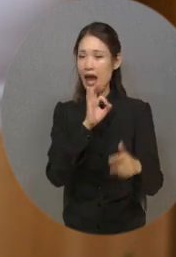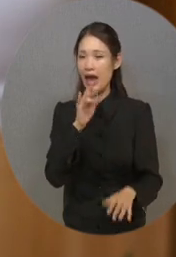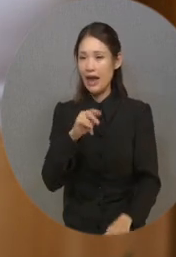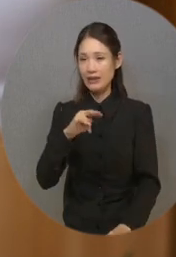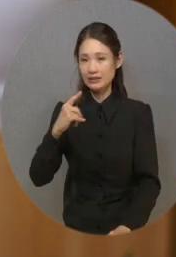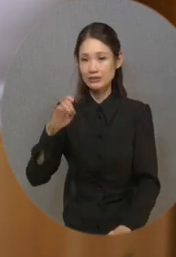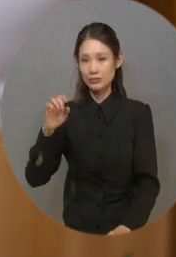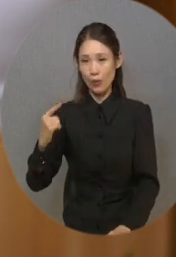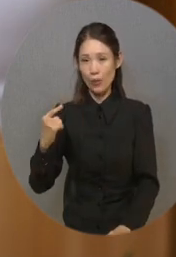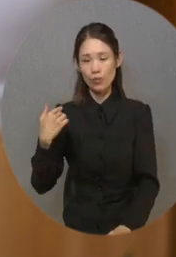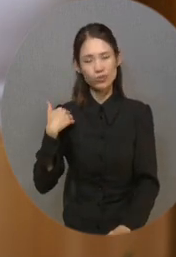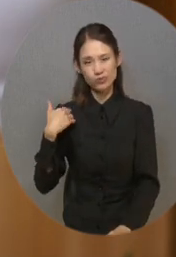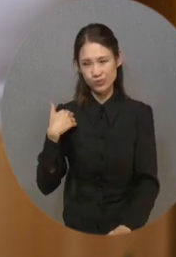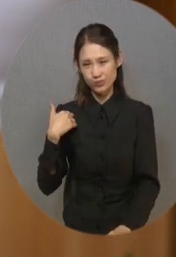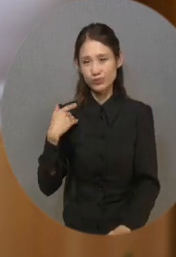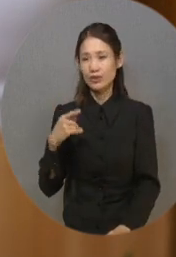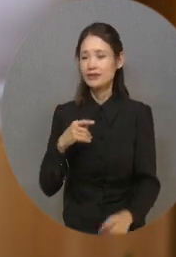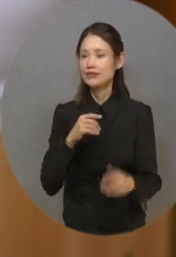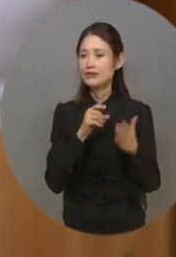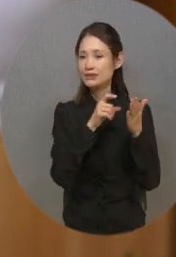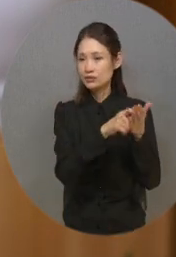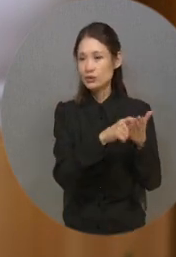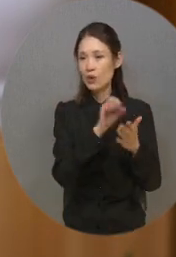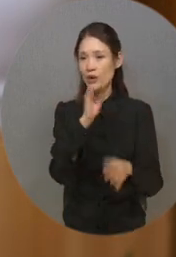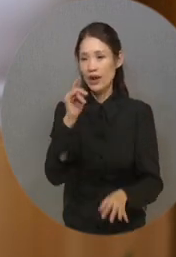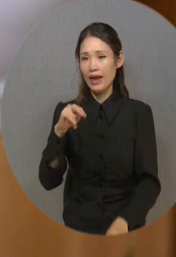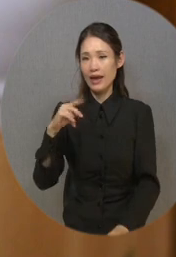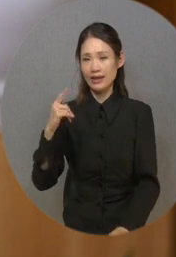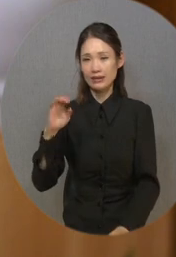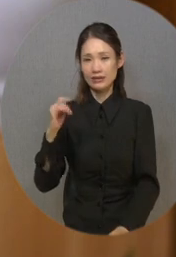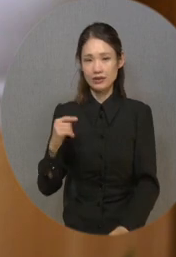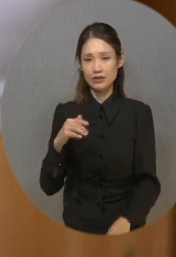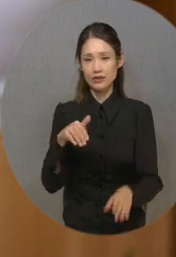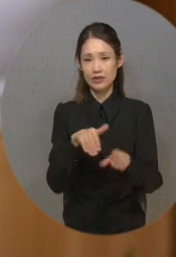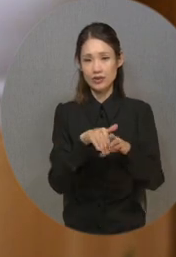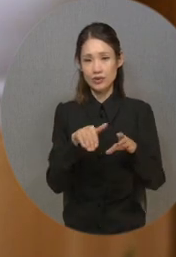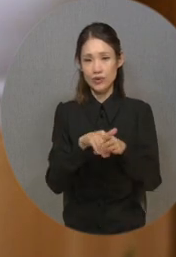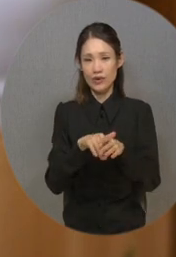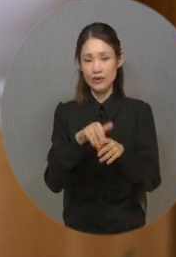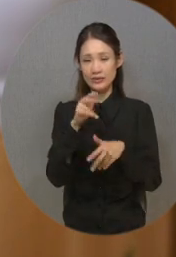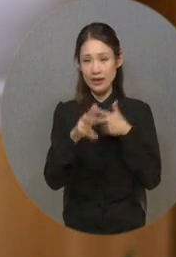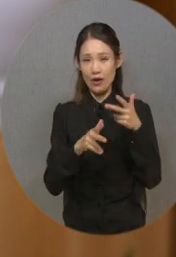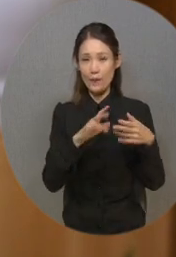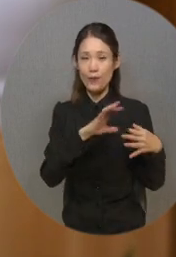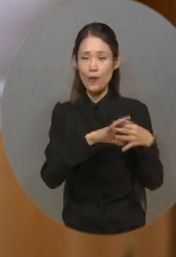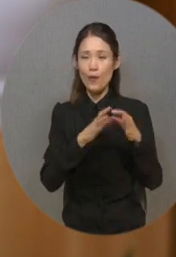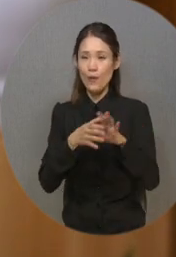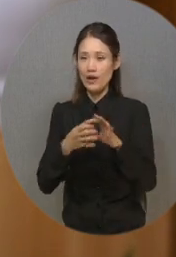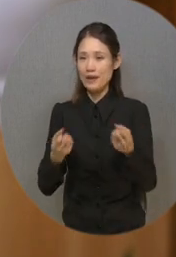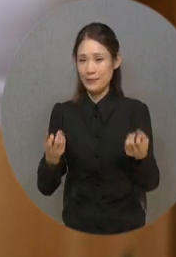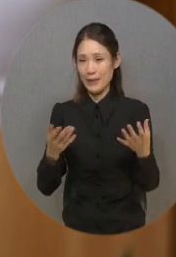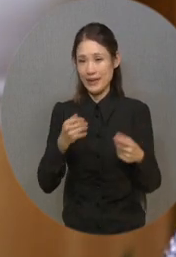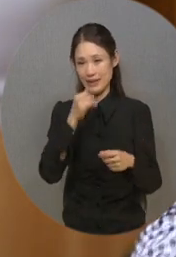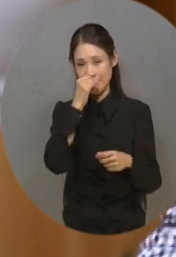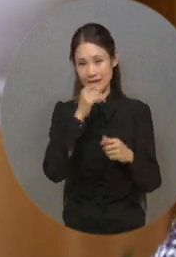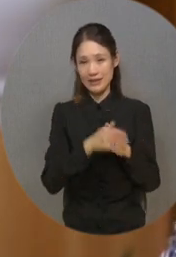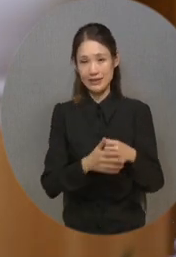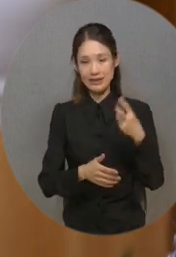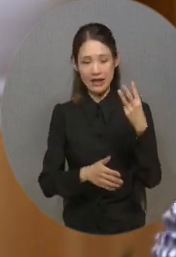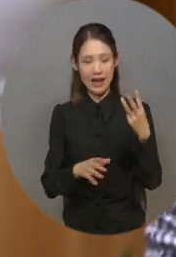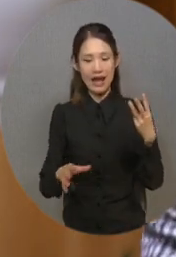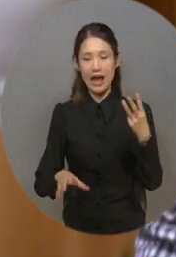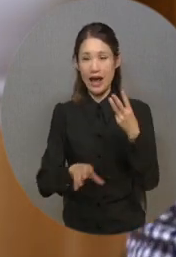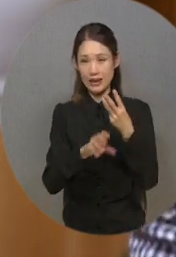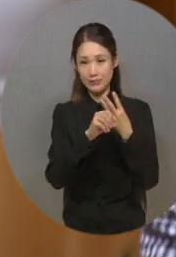그런데 아까도 말씀드렸죠. 등록 엑스포는 문화와 산업의 올림픽이라고 불리는 겁니다. 네네네. 그래서 이 세 개를